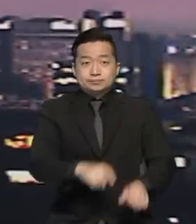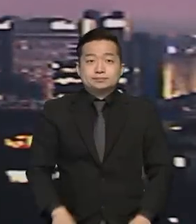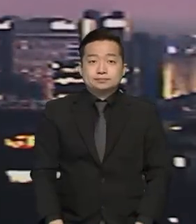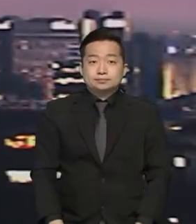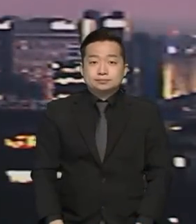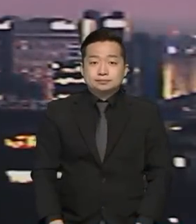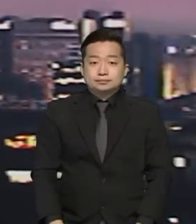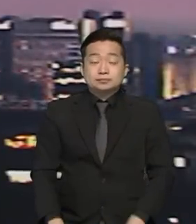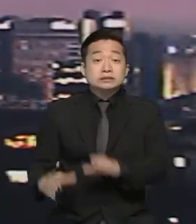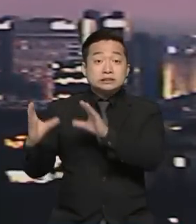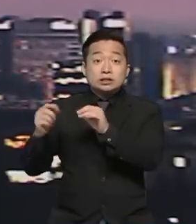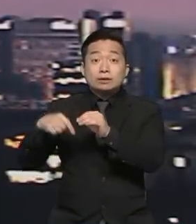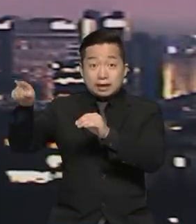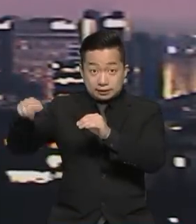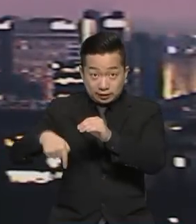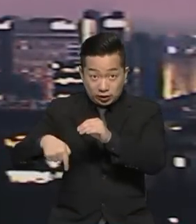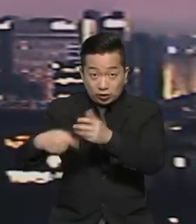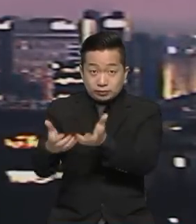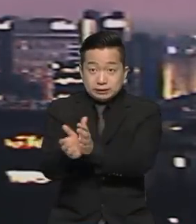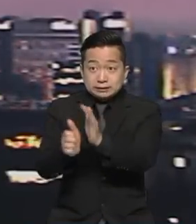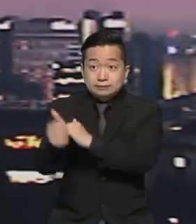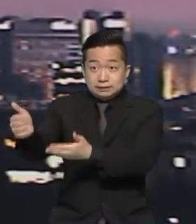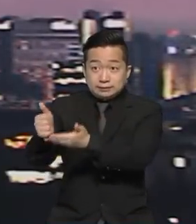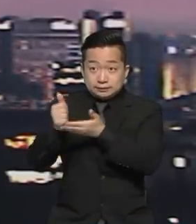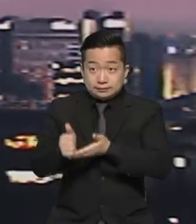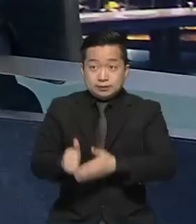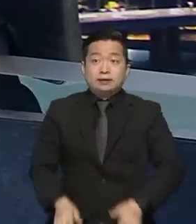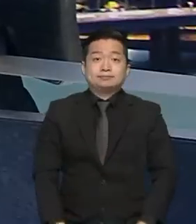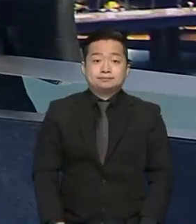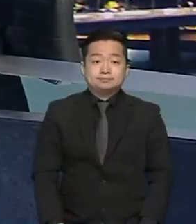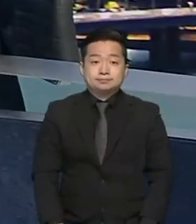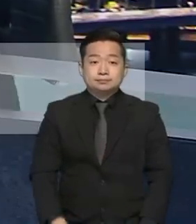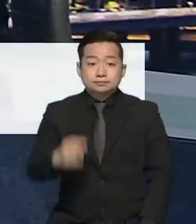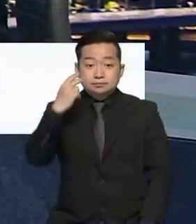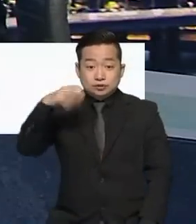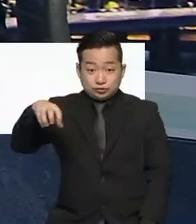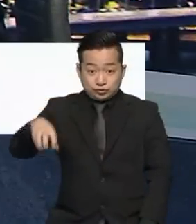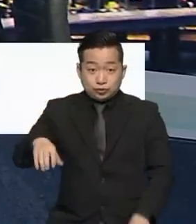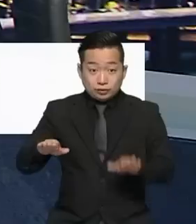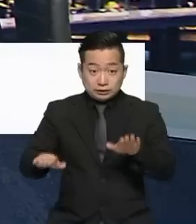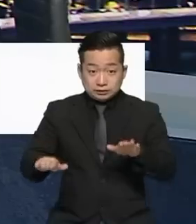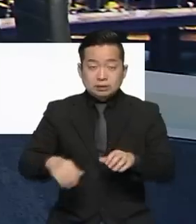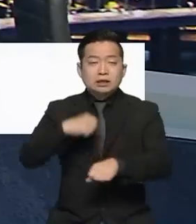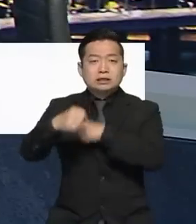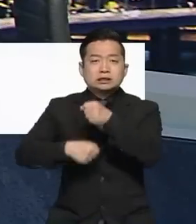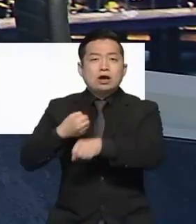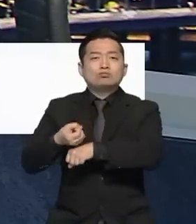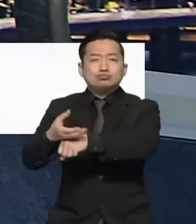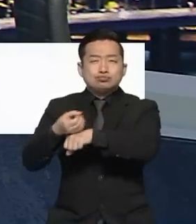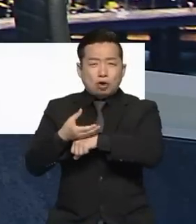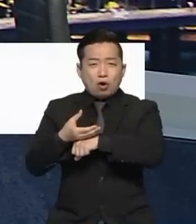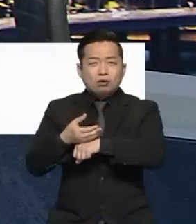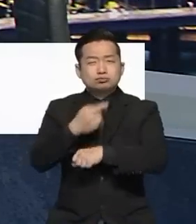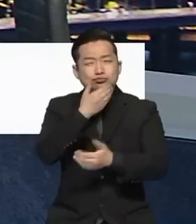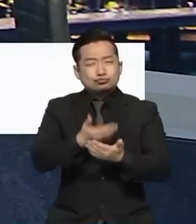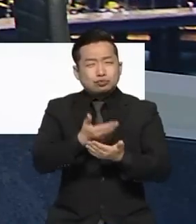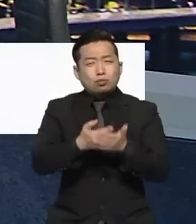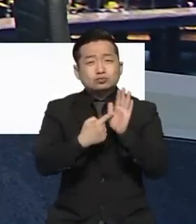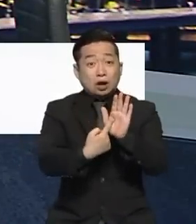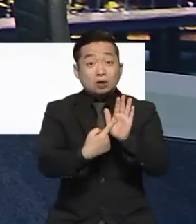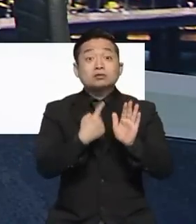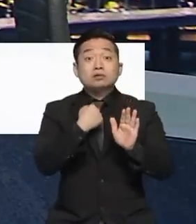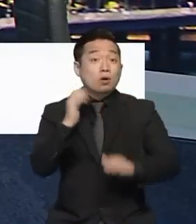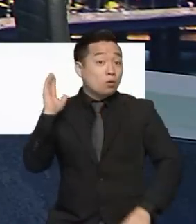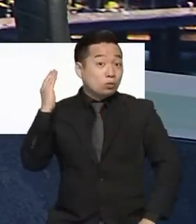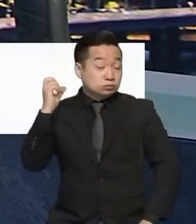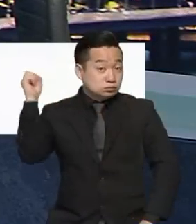네, 단독 인터뷰한 김수형 통일외교팀장 나와 있습니다. 사실 미국은 지금까지 자유무역을 굉장히 주창해온 나라잖아요. 그런데 왜